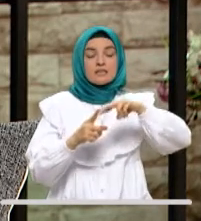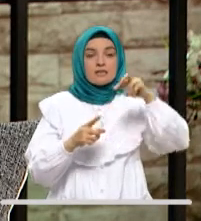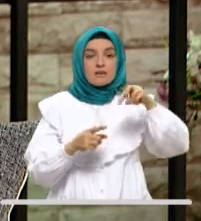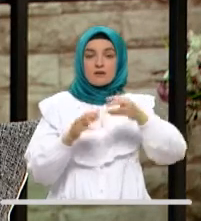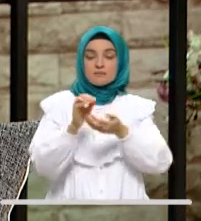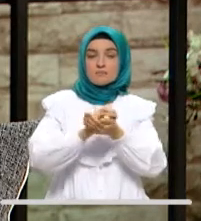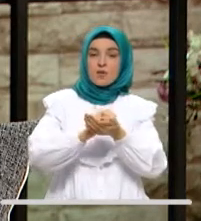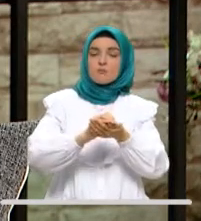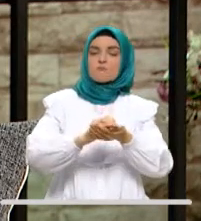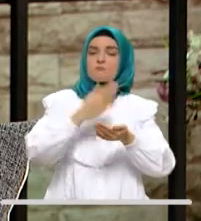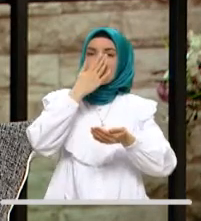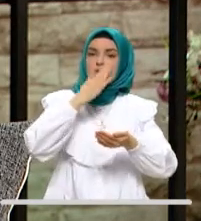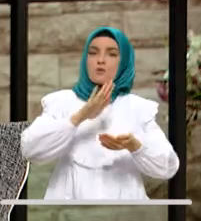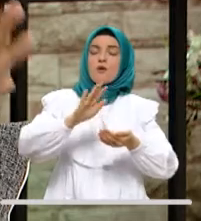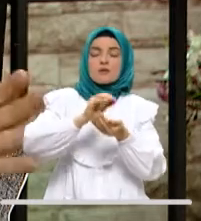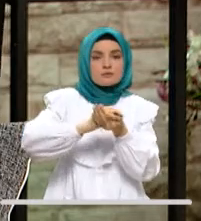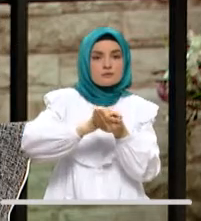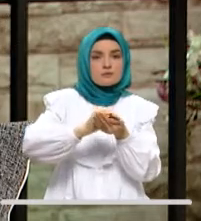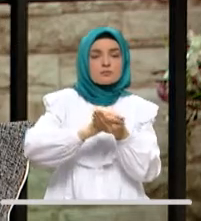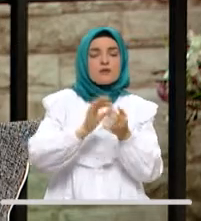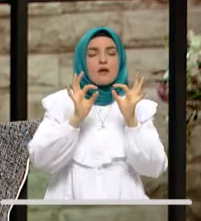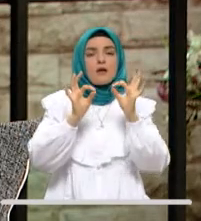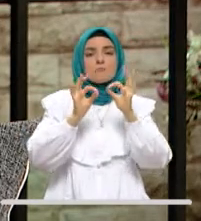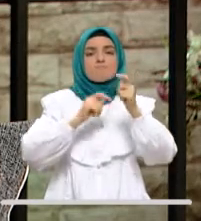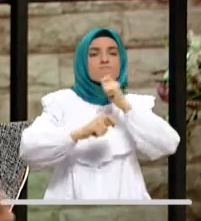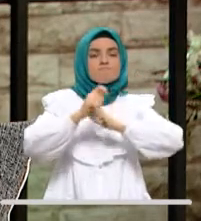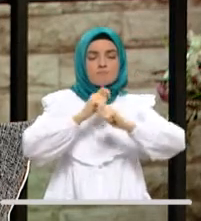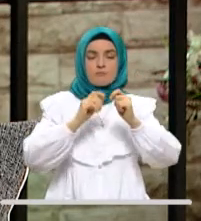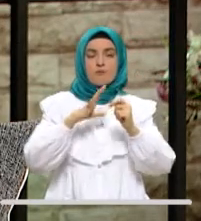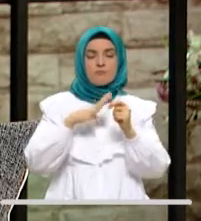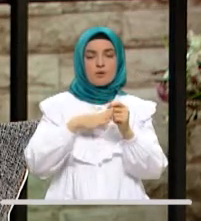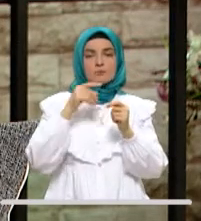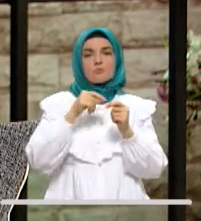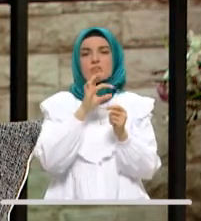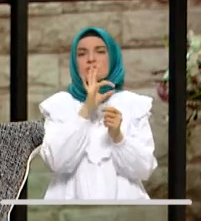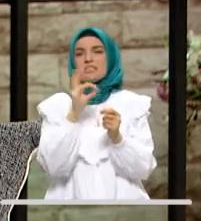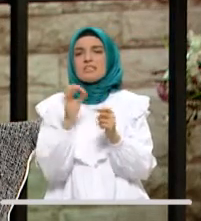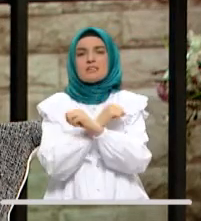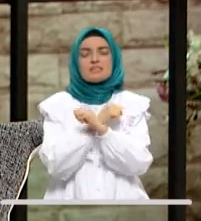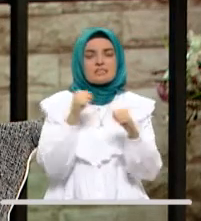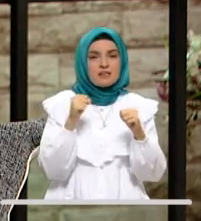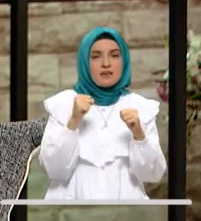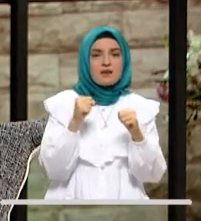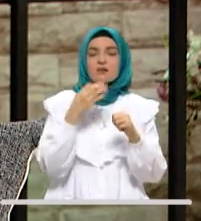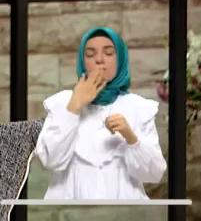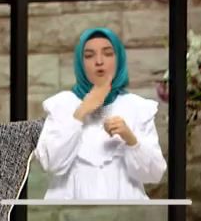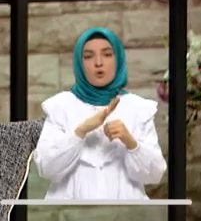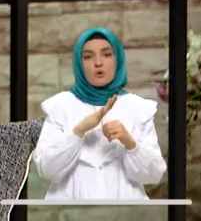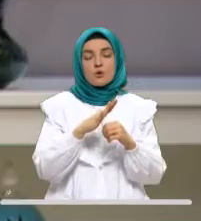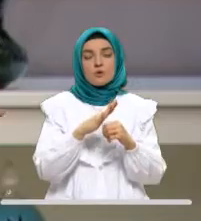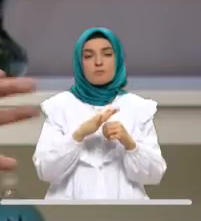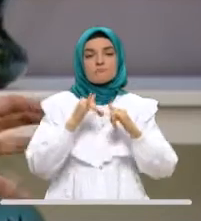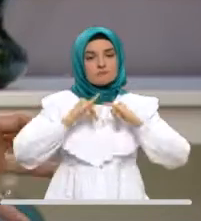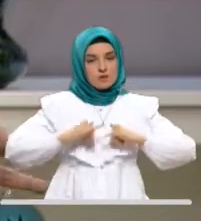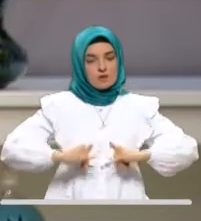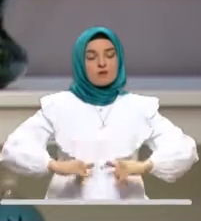hani yüzyıllardır kullanılıyor ve hiçbir araştırma, olumsuz araştırma etkisi yok yani sabunlarımızın. Çok gönül rahatlığıyla kullanılabilir. Arap sabunu